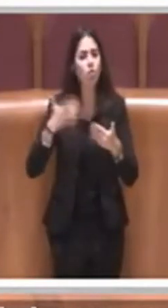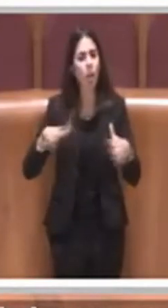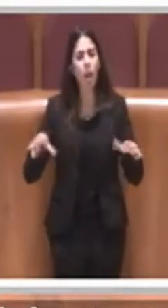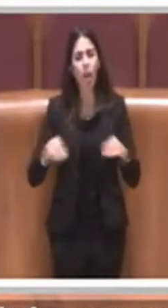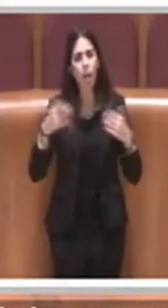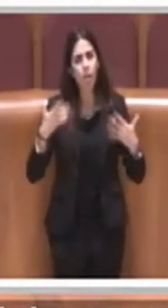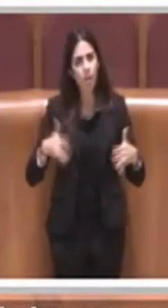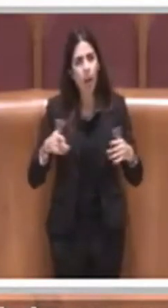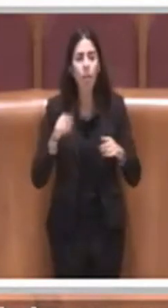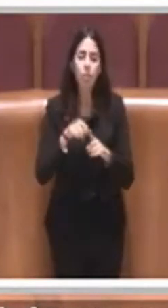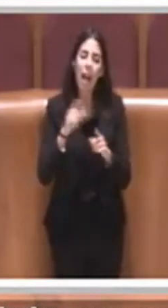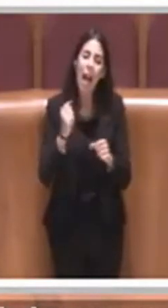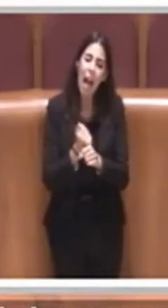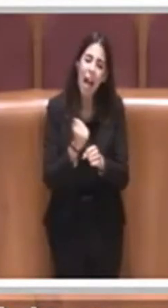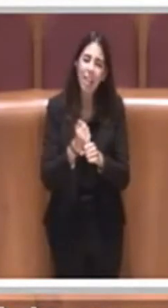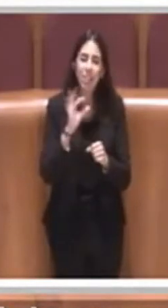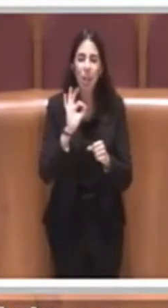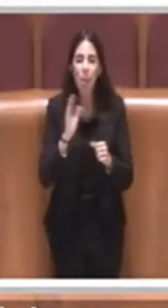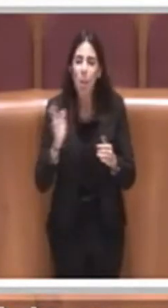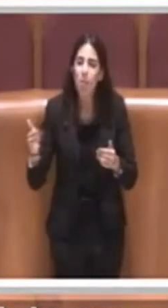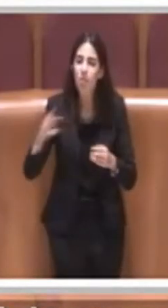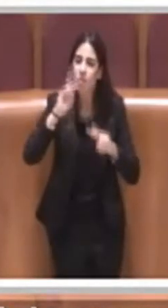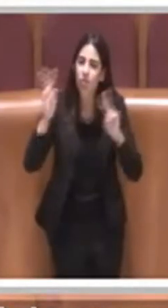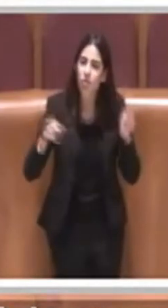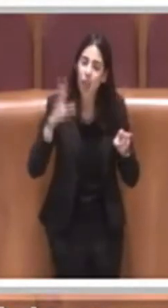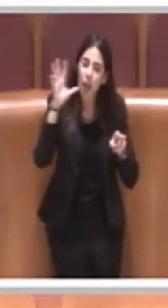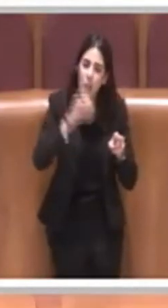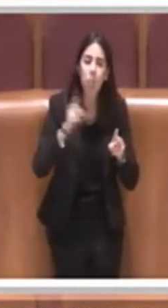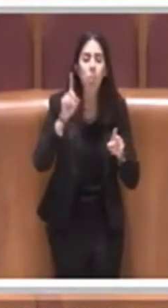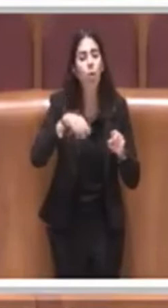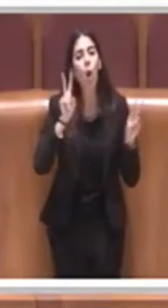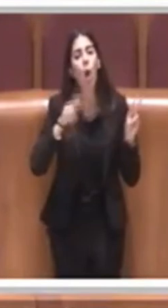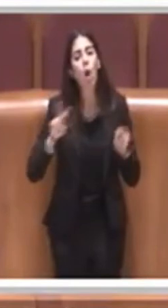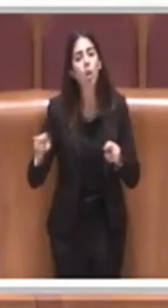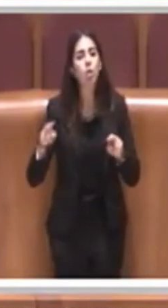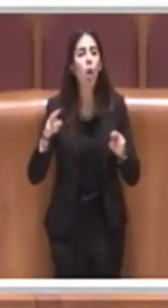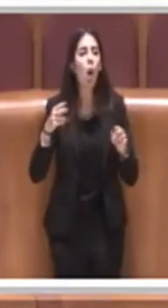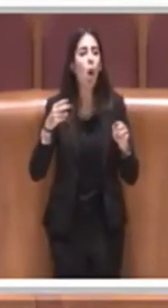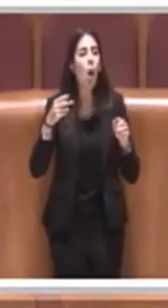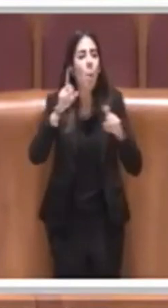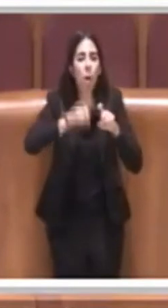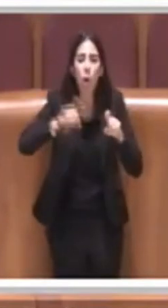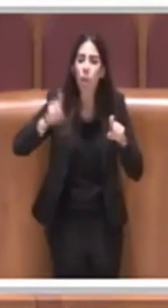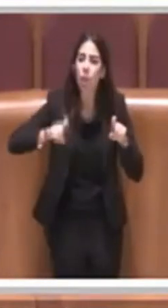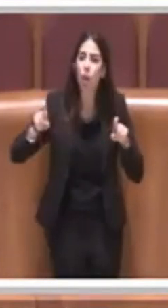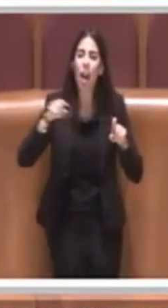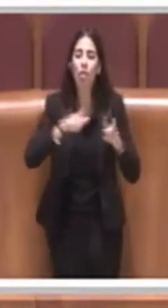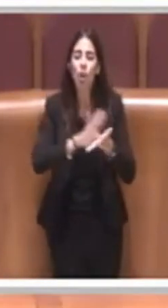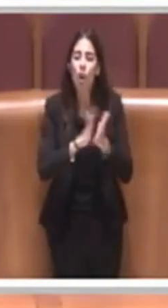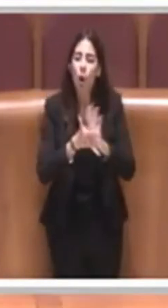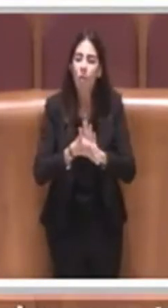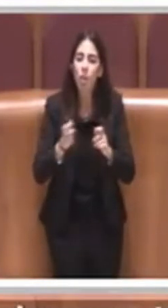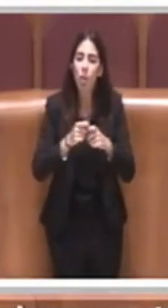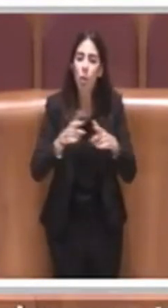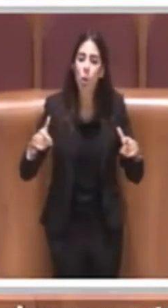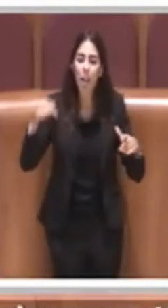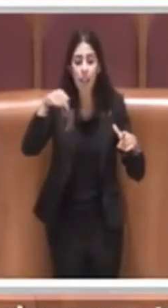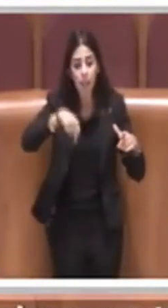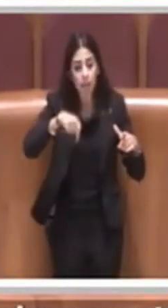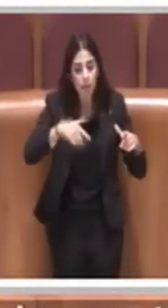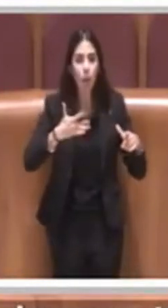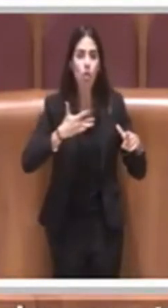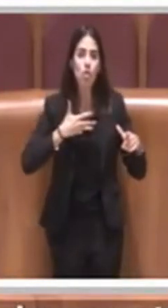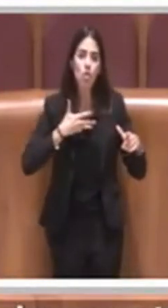un'attività di ricognizione ma anche di controllo e di monitoraggio delle convenzioni urbanistiche che all'interno prevedono una quota di